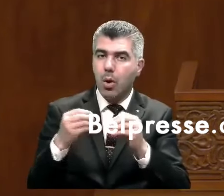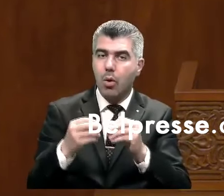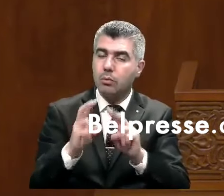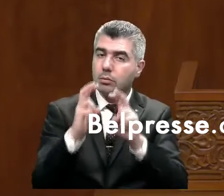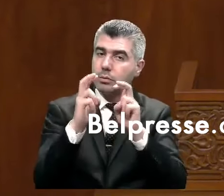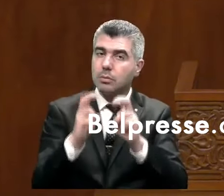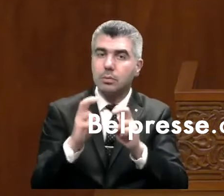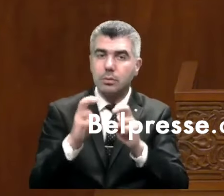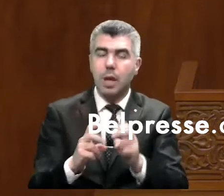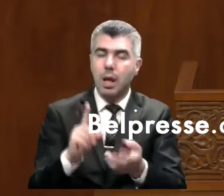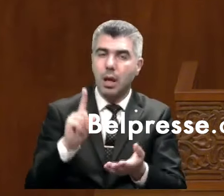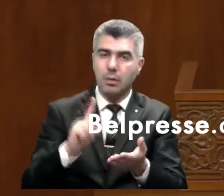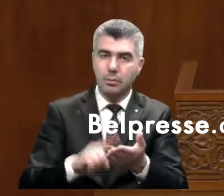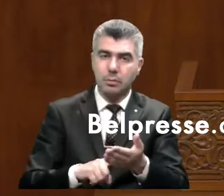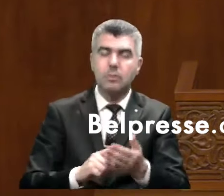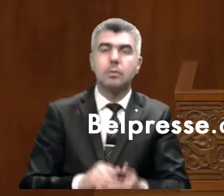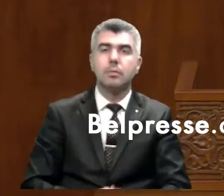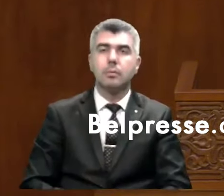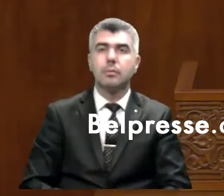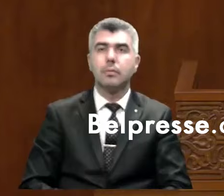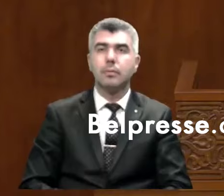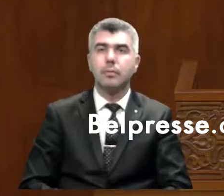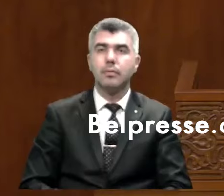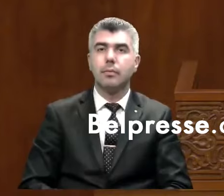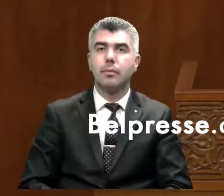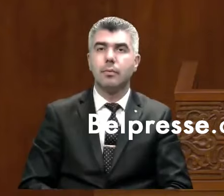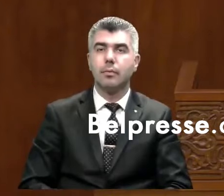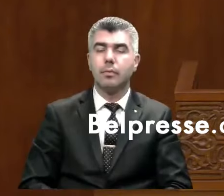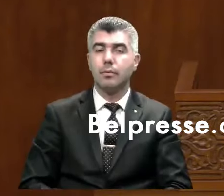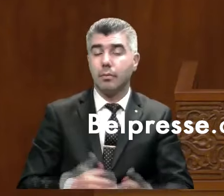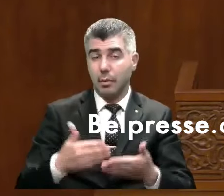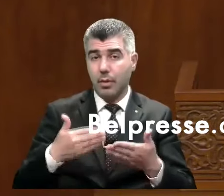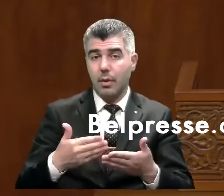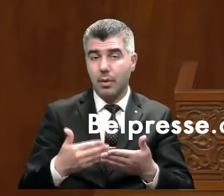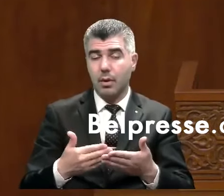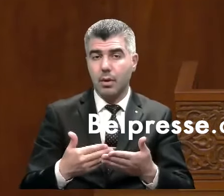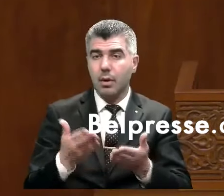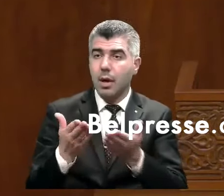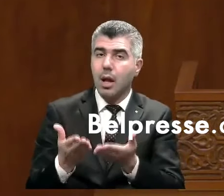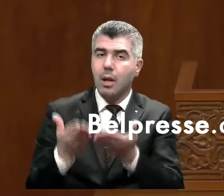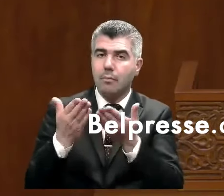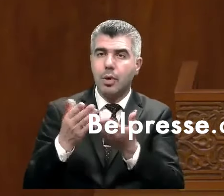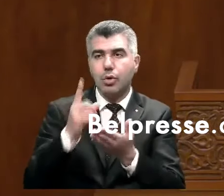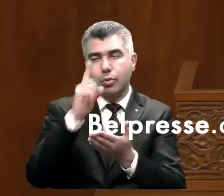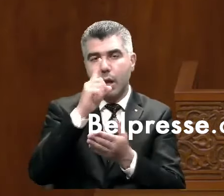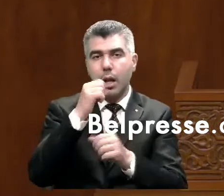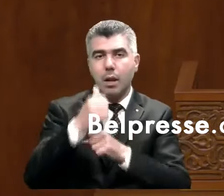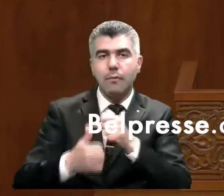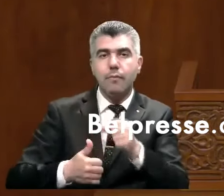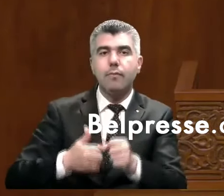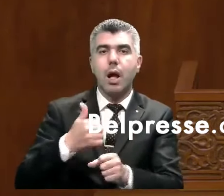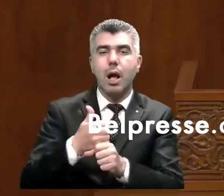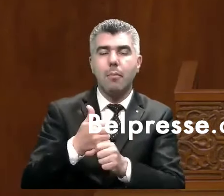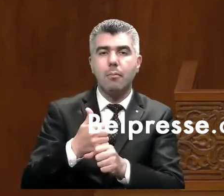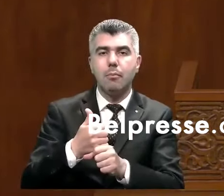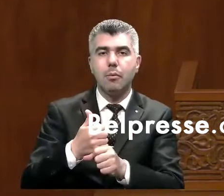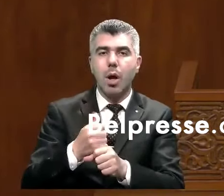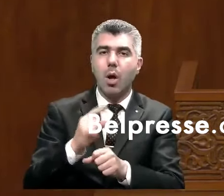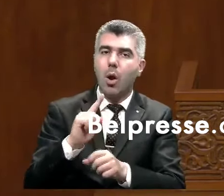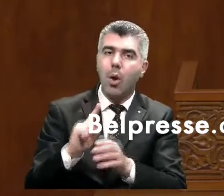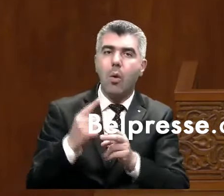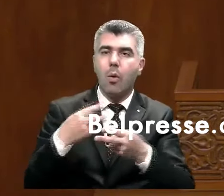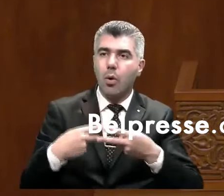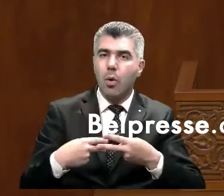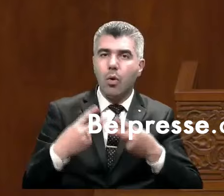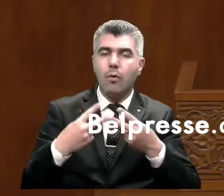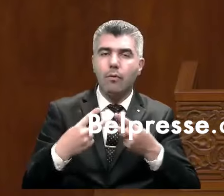و يعني الحاله نتمنى الله الموسم المقبل يبدا في ظروف احسن